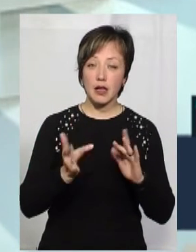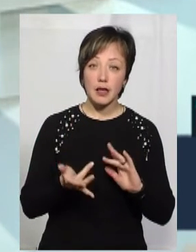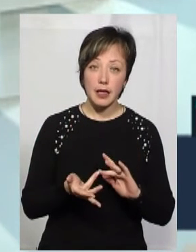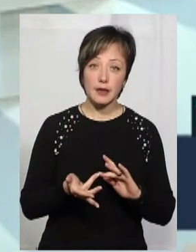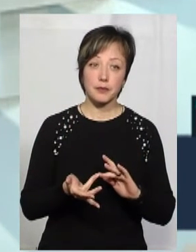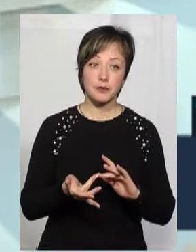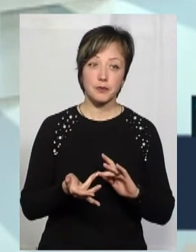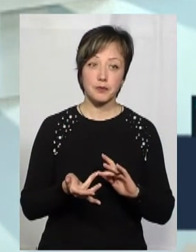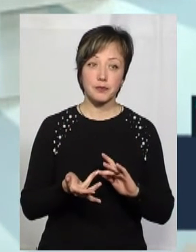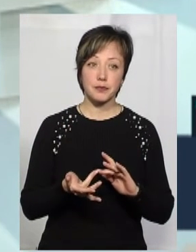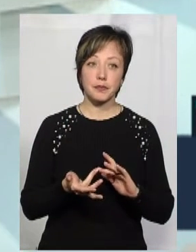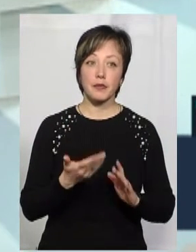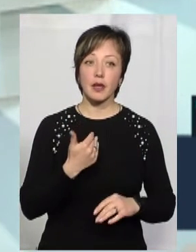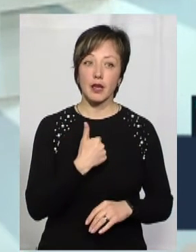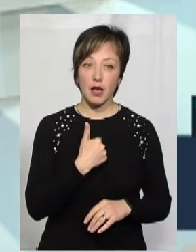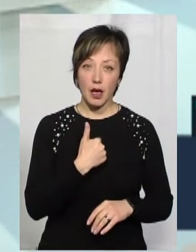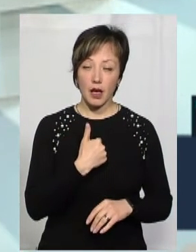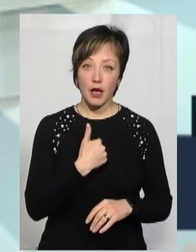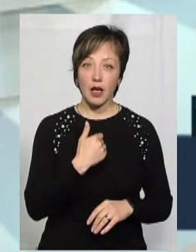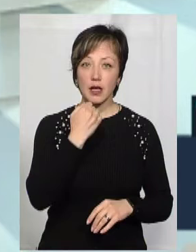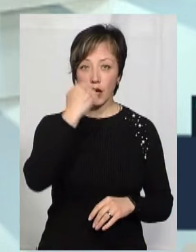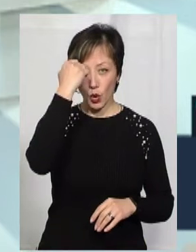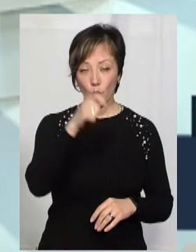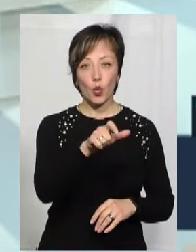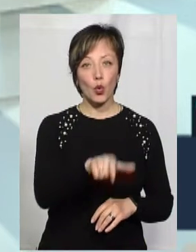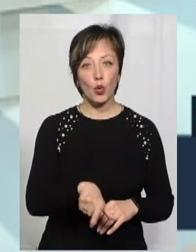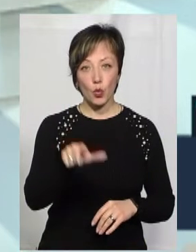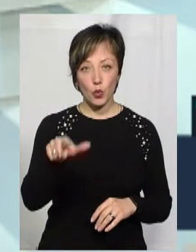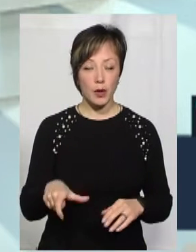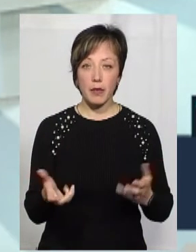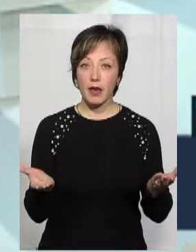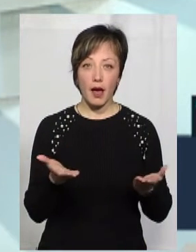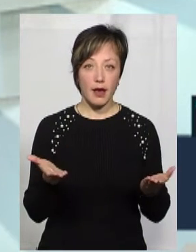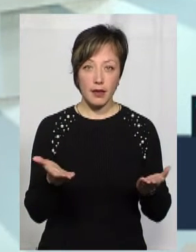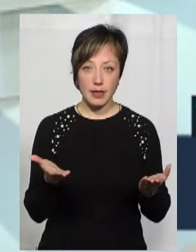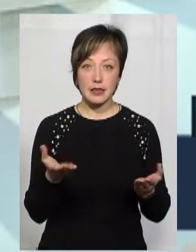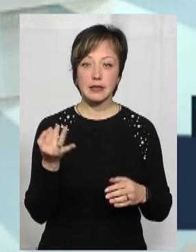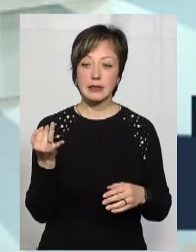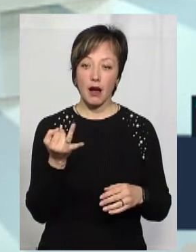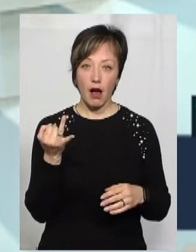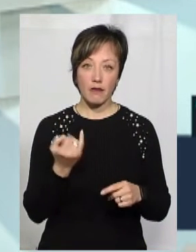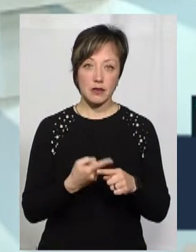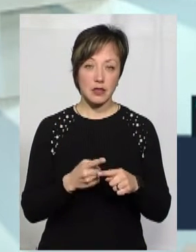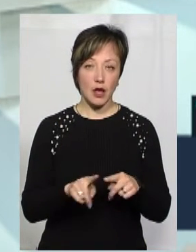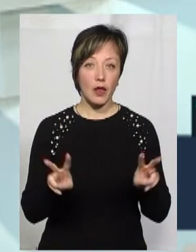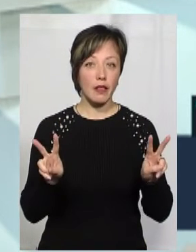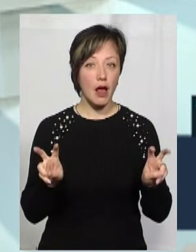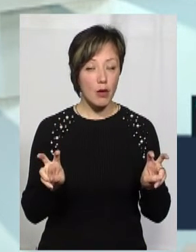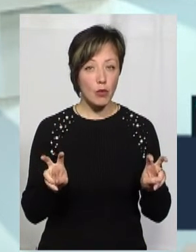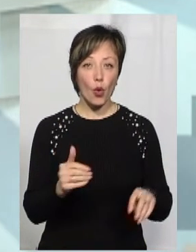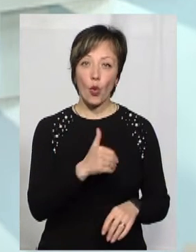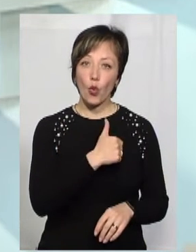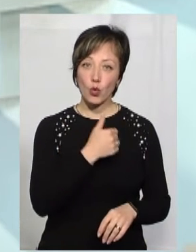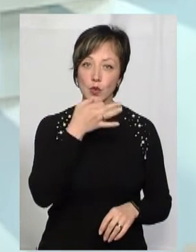соцмережах, я дякую тим людям, які цікавляться цією темою,